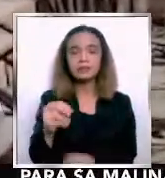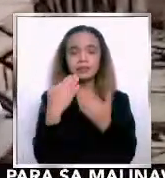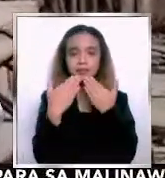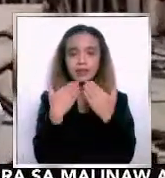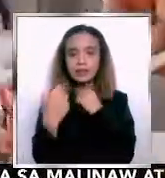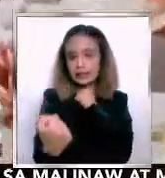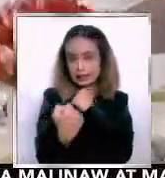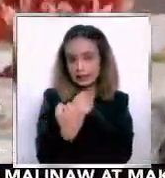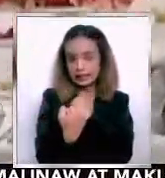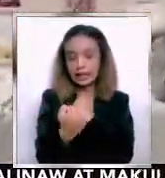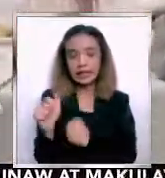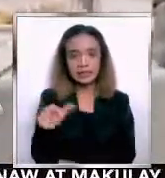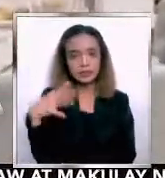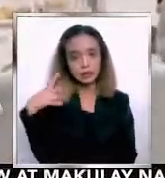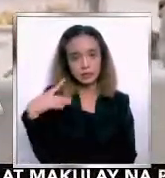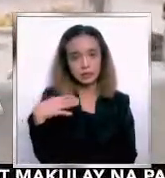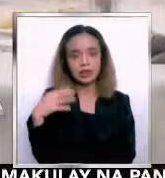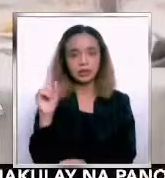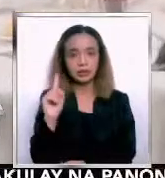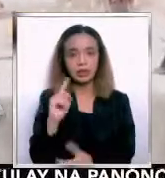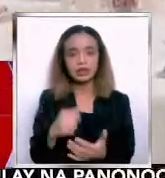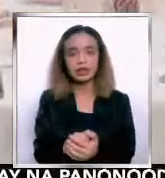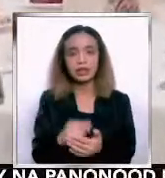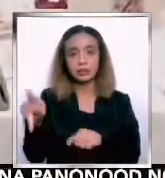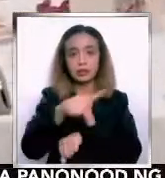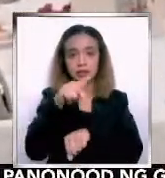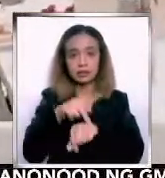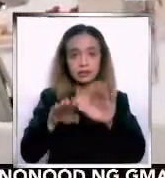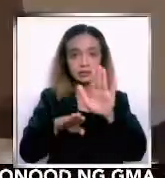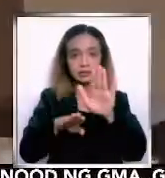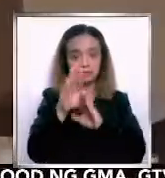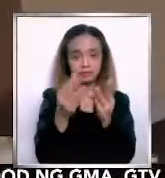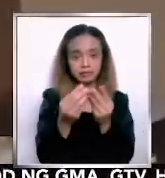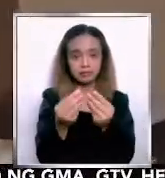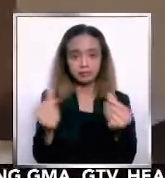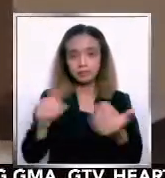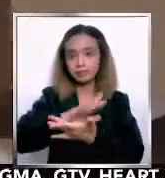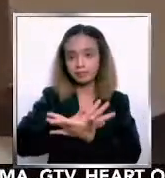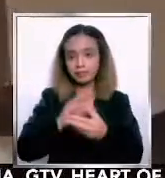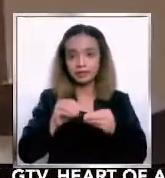rin daw siya sa pagbangon ng bansa sa pandemya at ekonomiya.